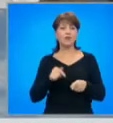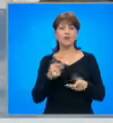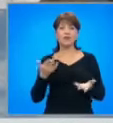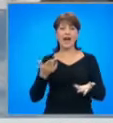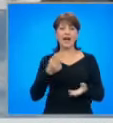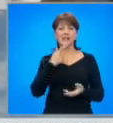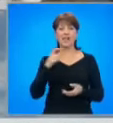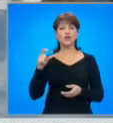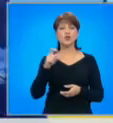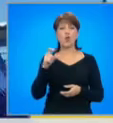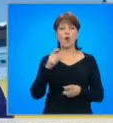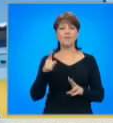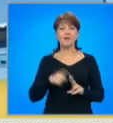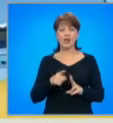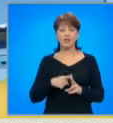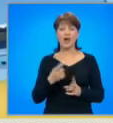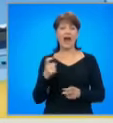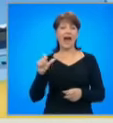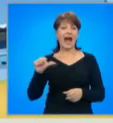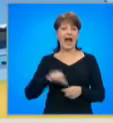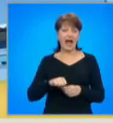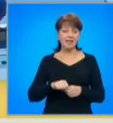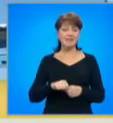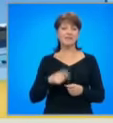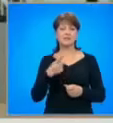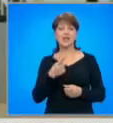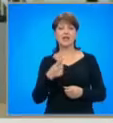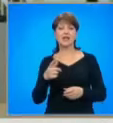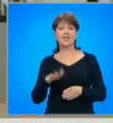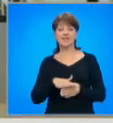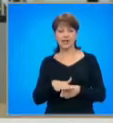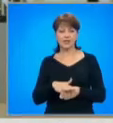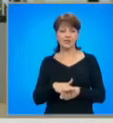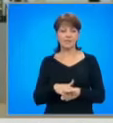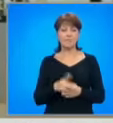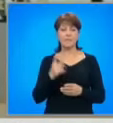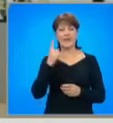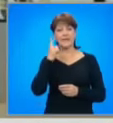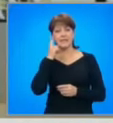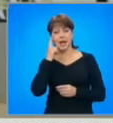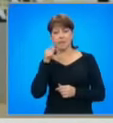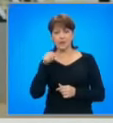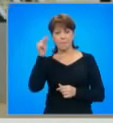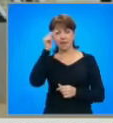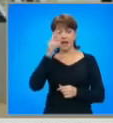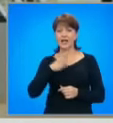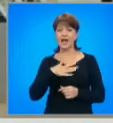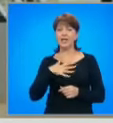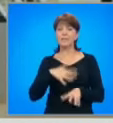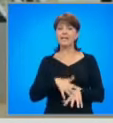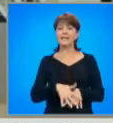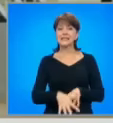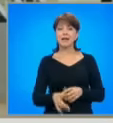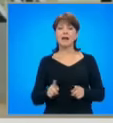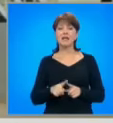на суровия петрол, природния газ, въглищата и рафинериите. В момента, както знаете, в България действа система за компенсиране